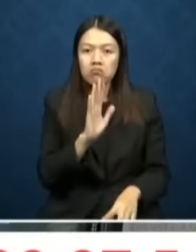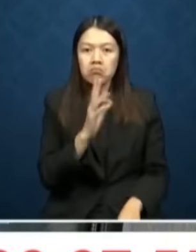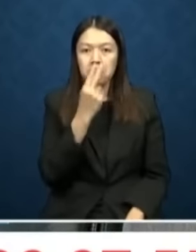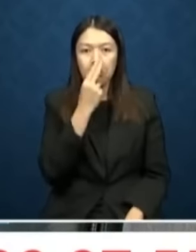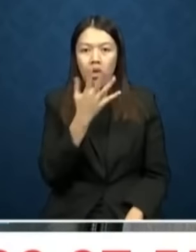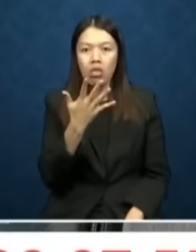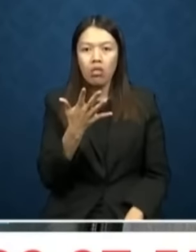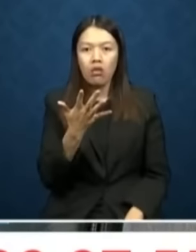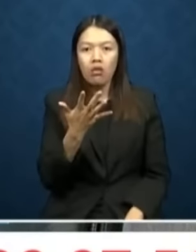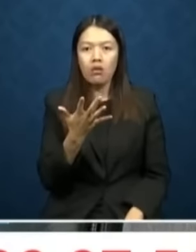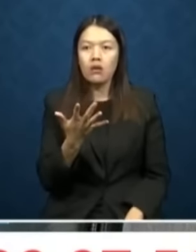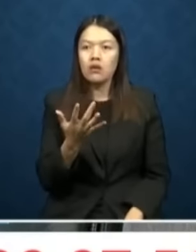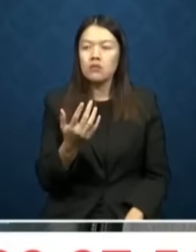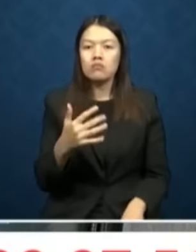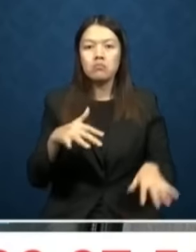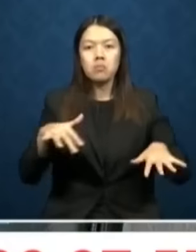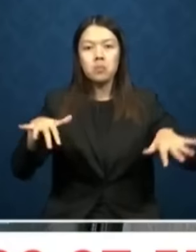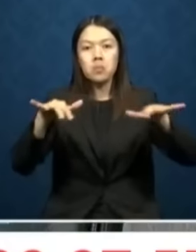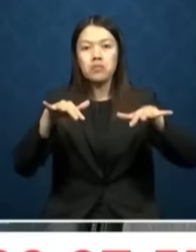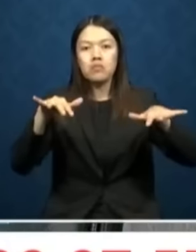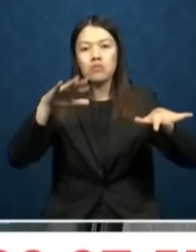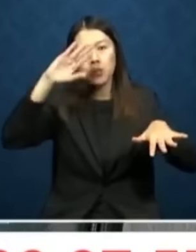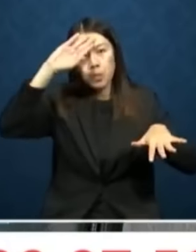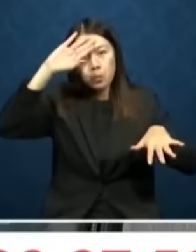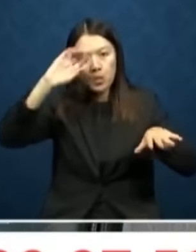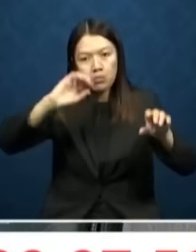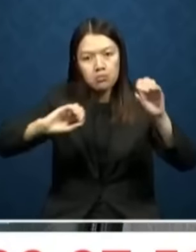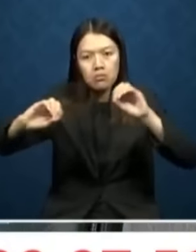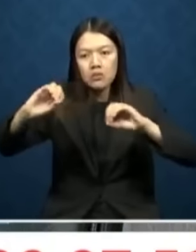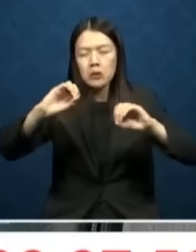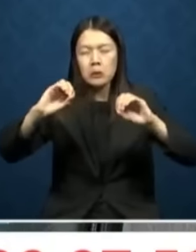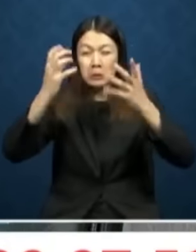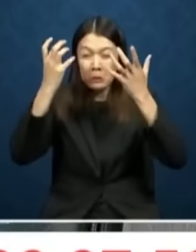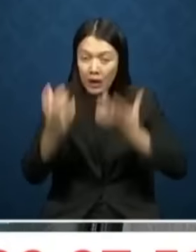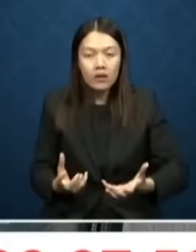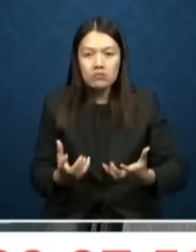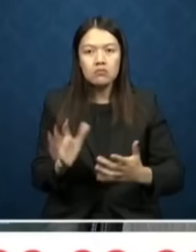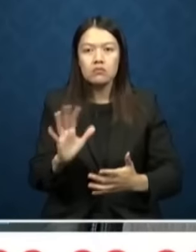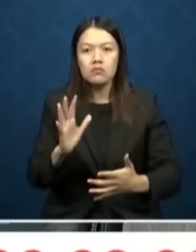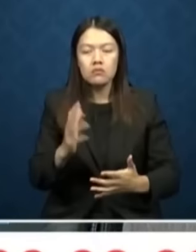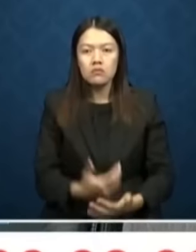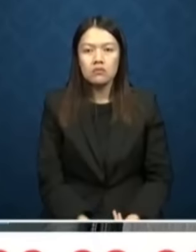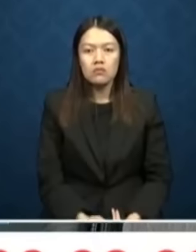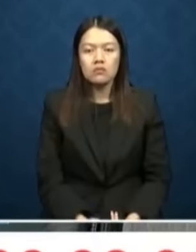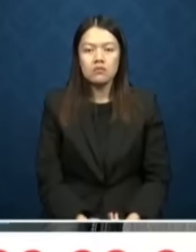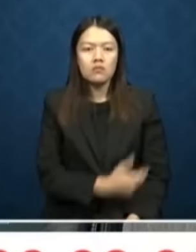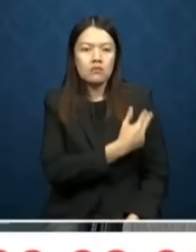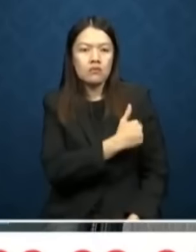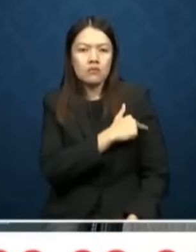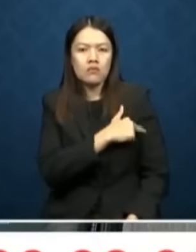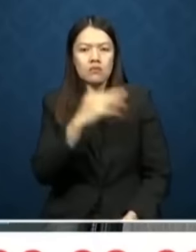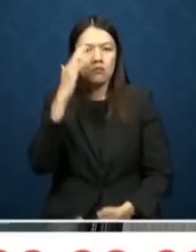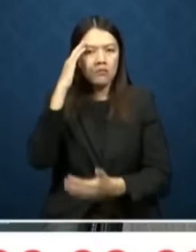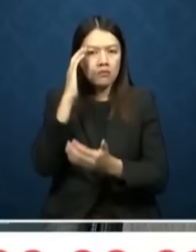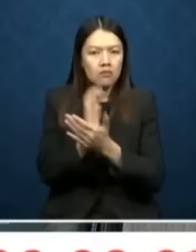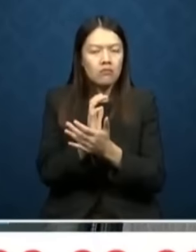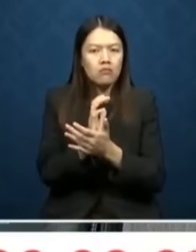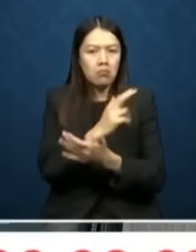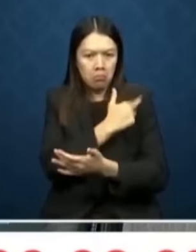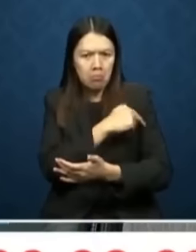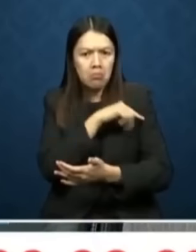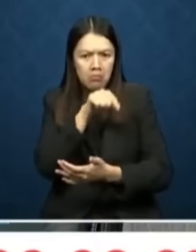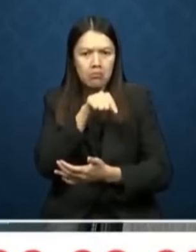ไม่ต้องพูดถึงเลยครับไม่เหลือเค้าของอาการเจ็บป่วยรุนแรงวิกฤตซึ่งแพทย์โรงพยาบาลตำรวจยืนยันมาตลอดว่า